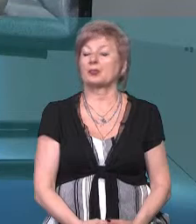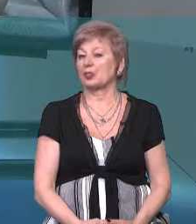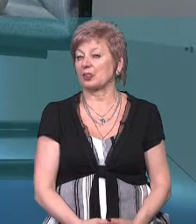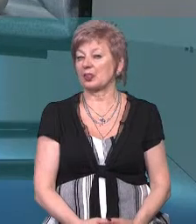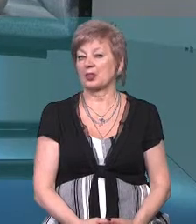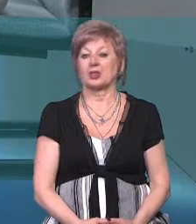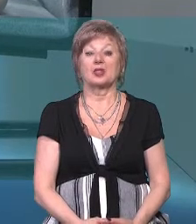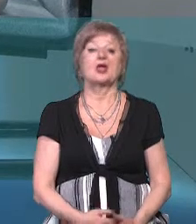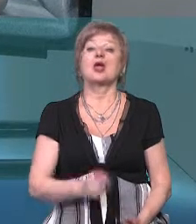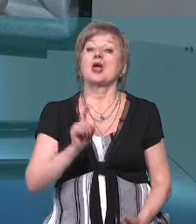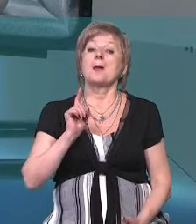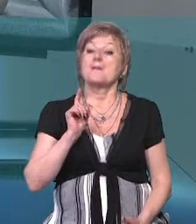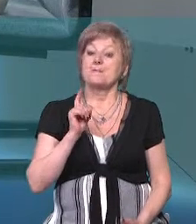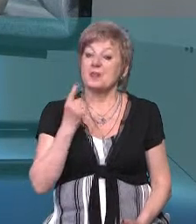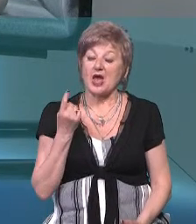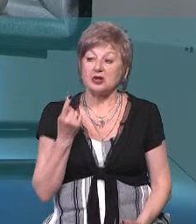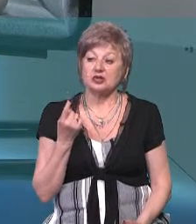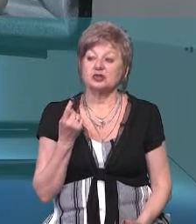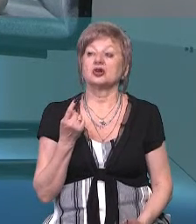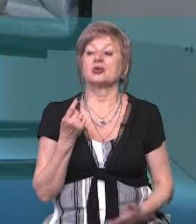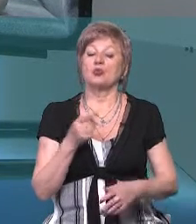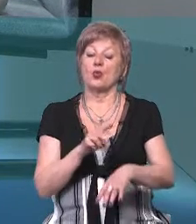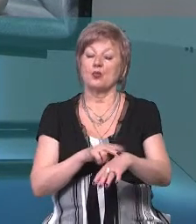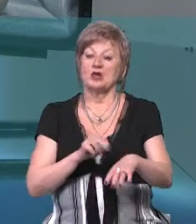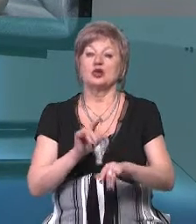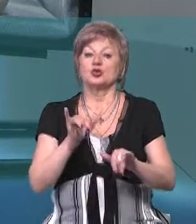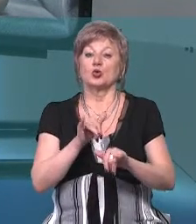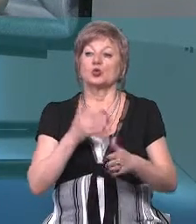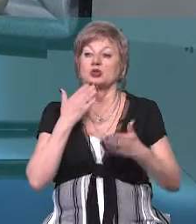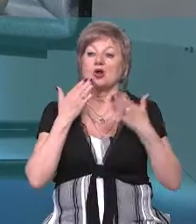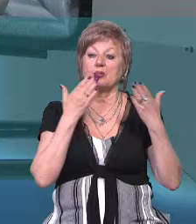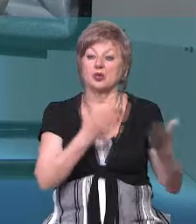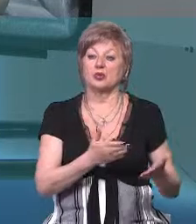І першими тоді до райвідділку, куди звернулися